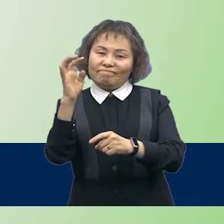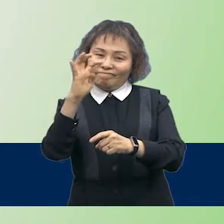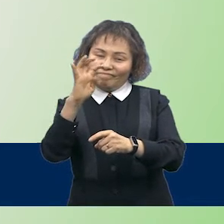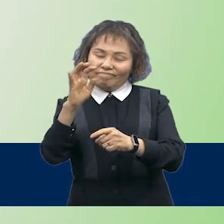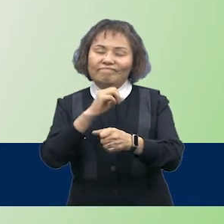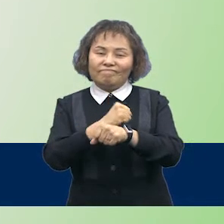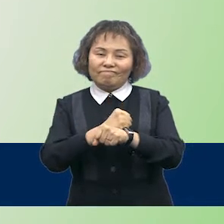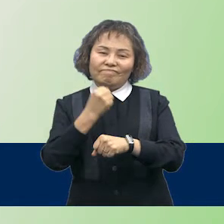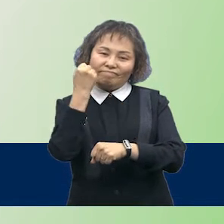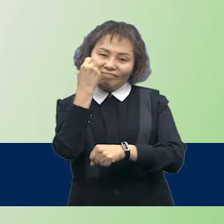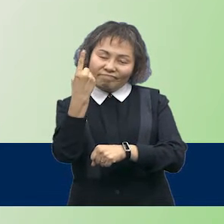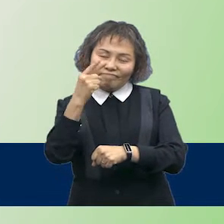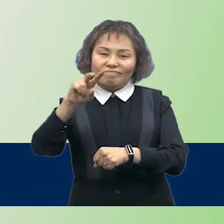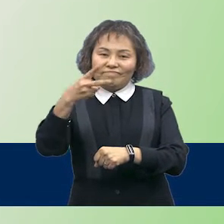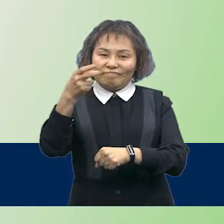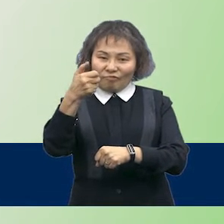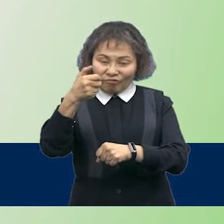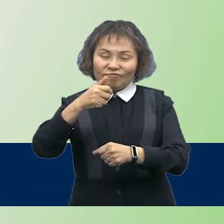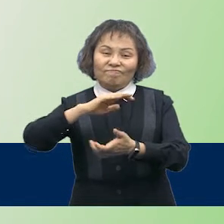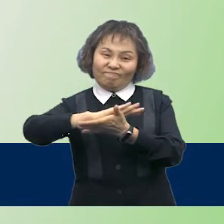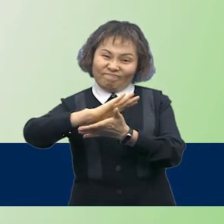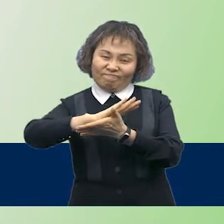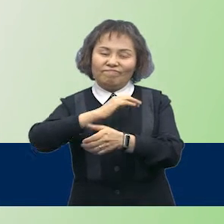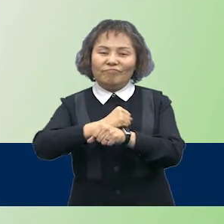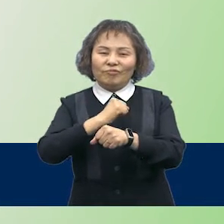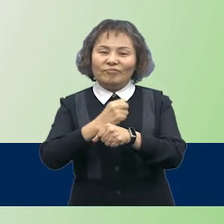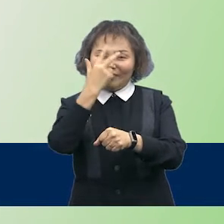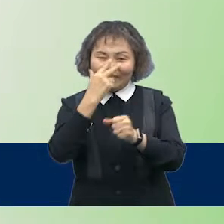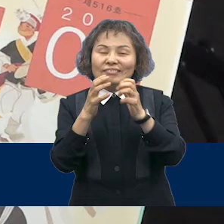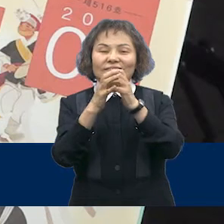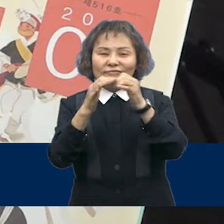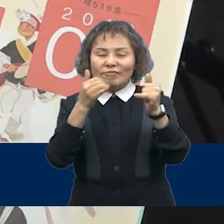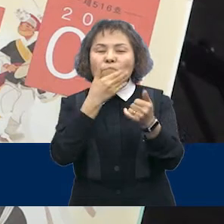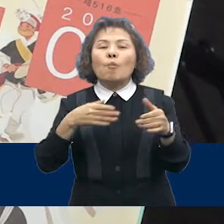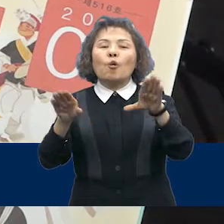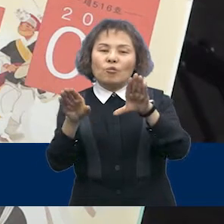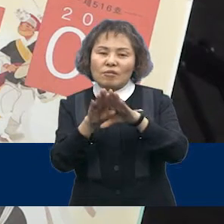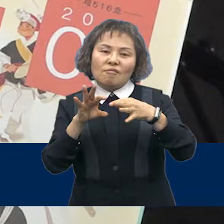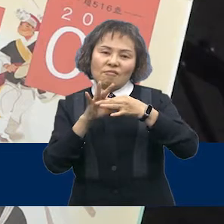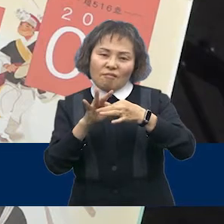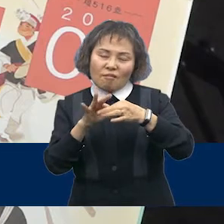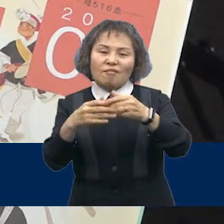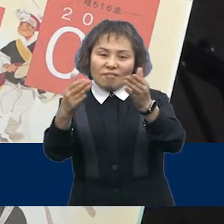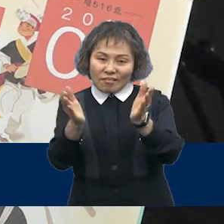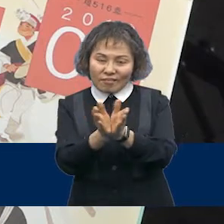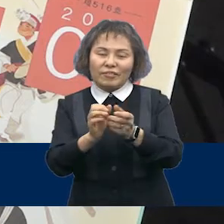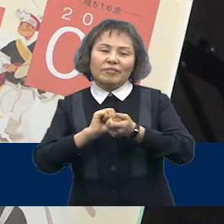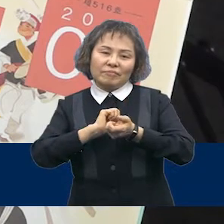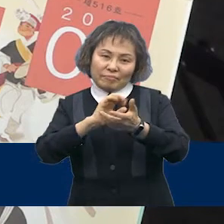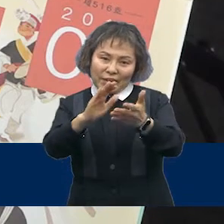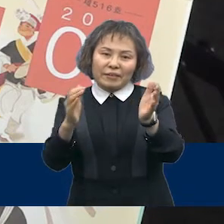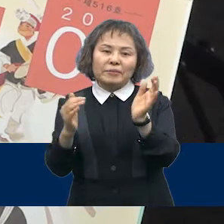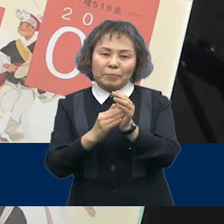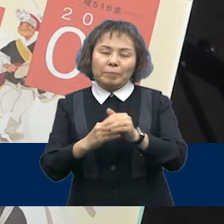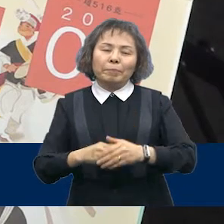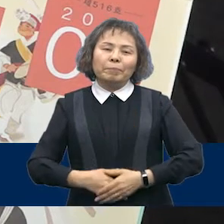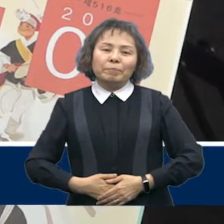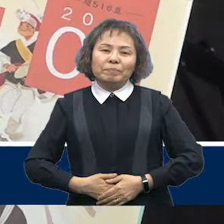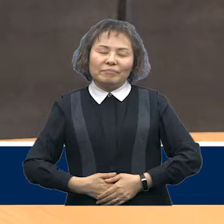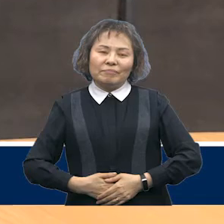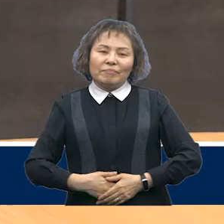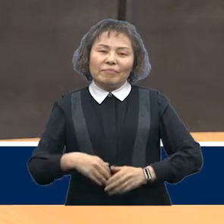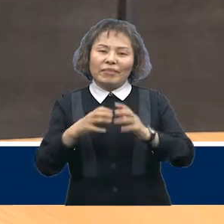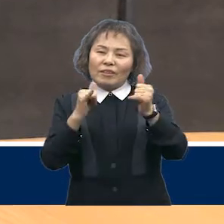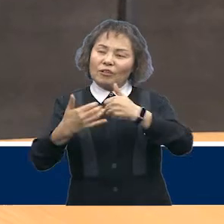40년 분량으로 월 250 부가 발간 되며 시각장애인 주민과 복지관 등 관련 기관에 배부합니다